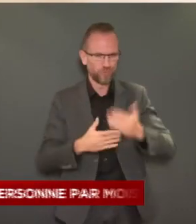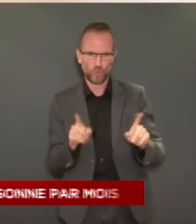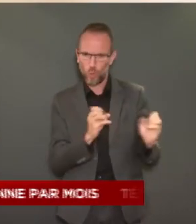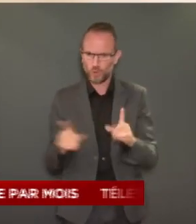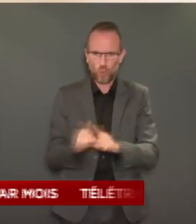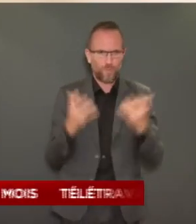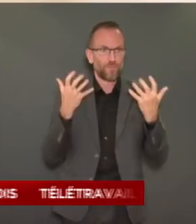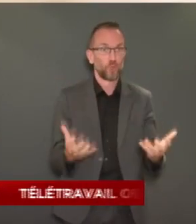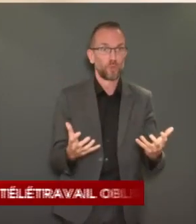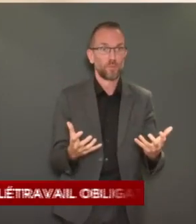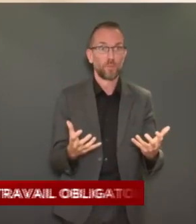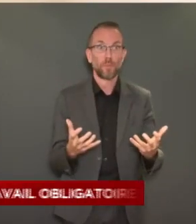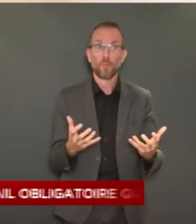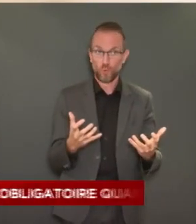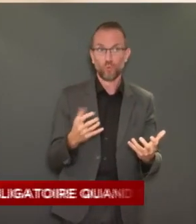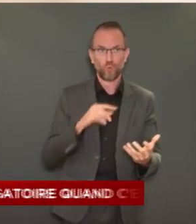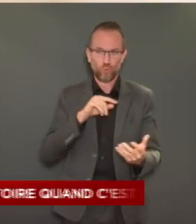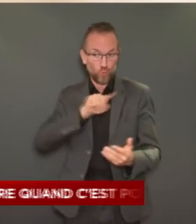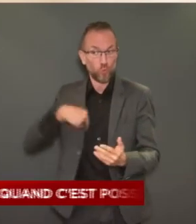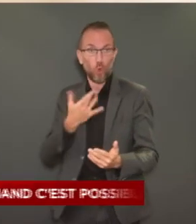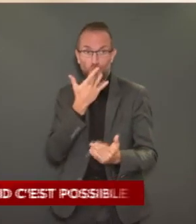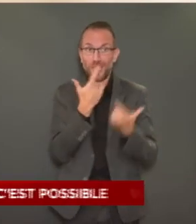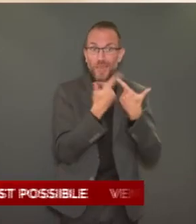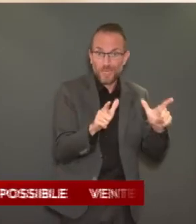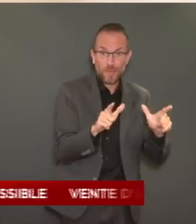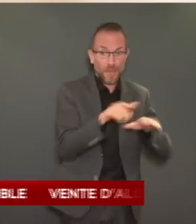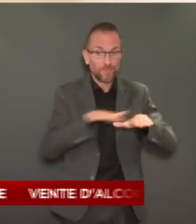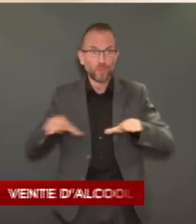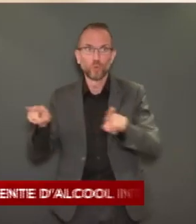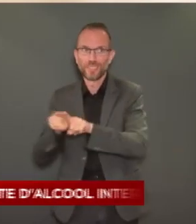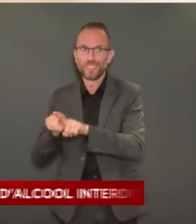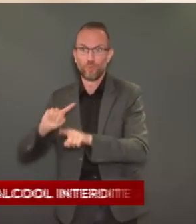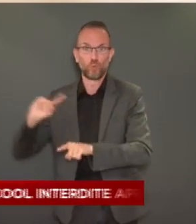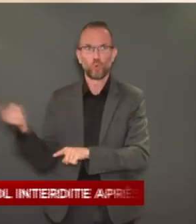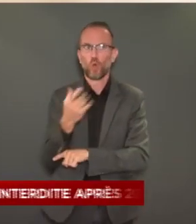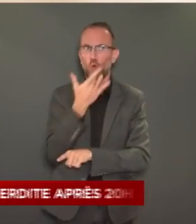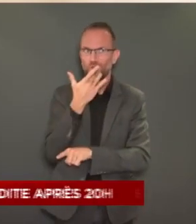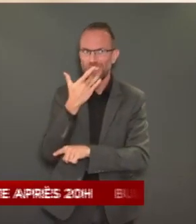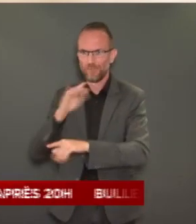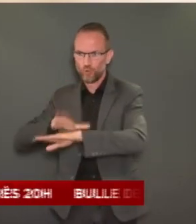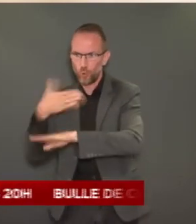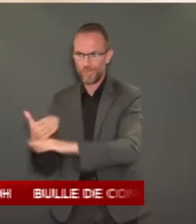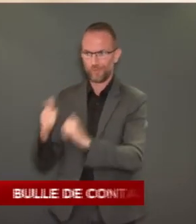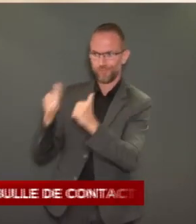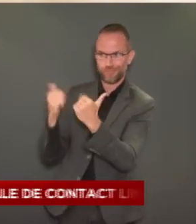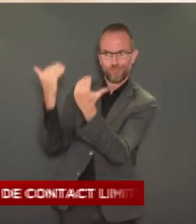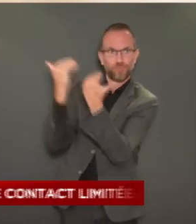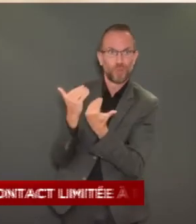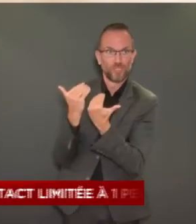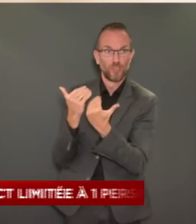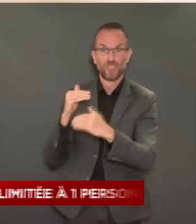cet attachement à notre liberté, nous sommes aussi très attachés à notre santé. Sans santé, pas de